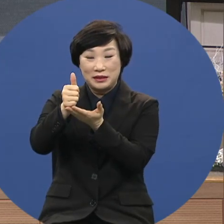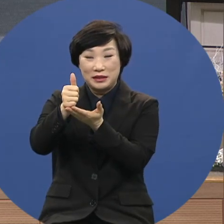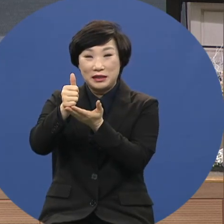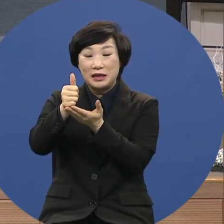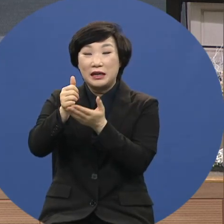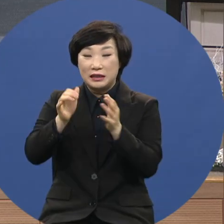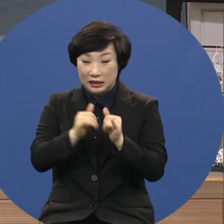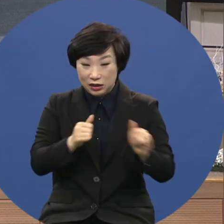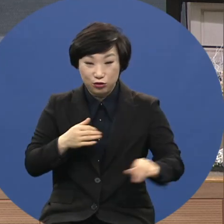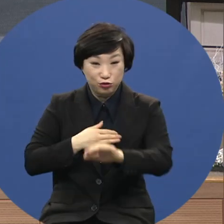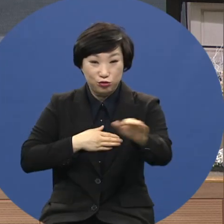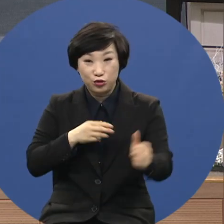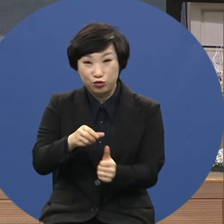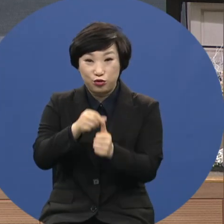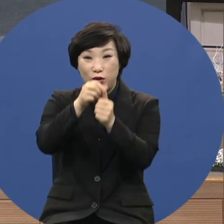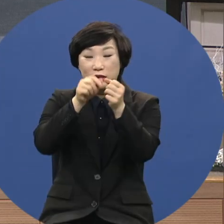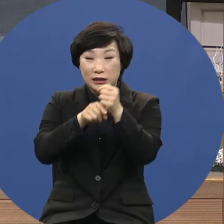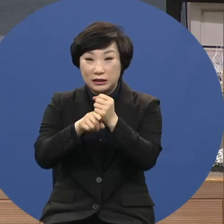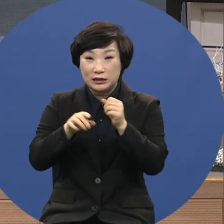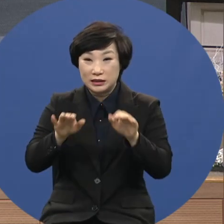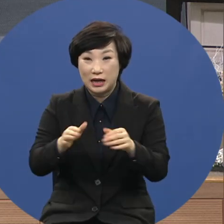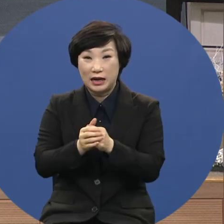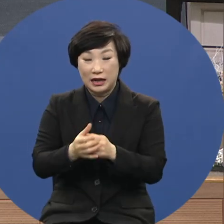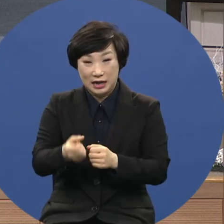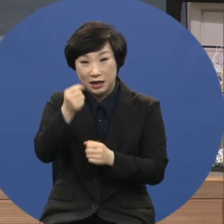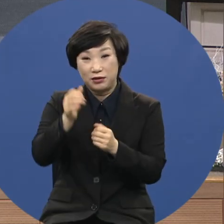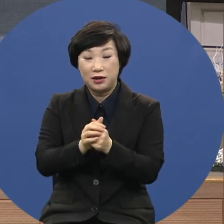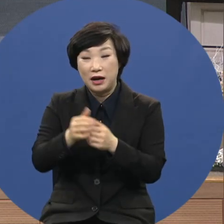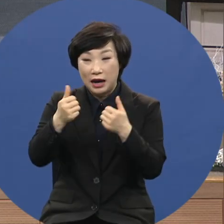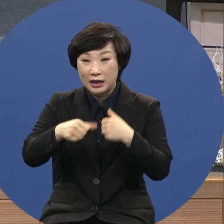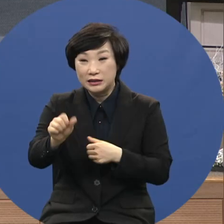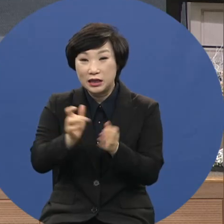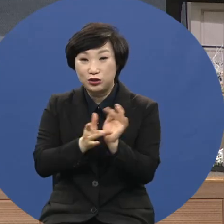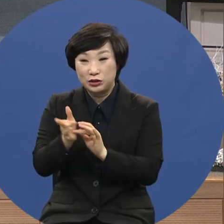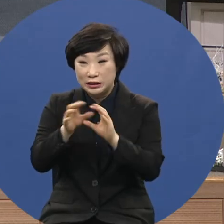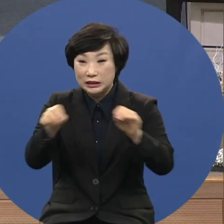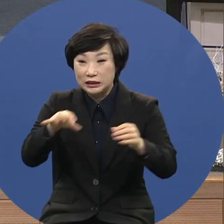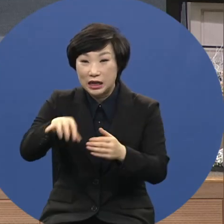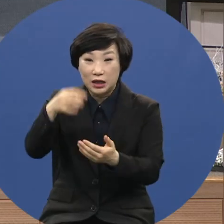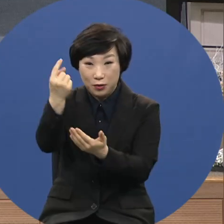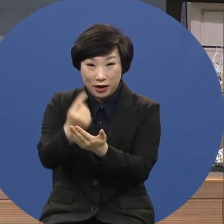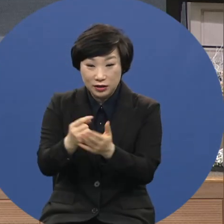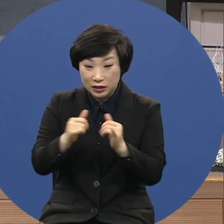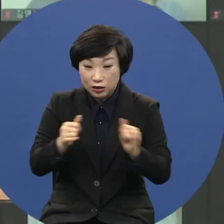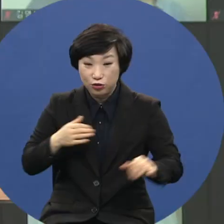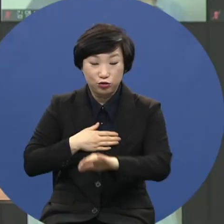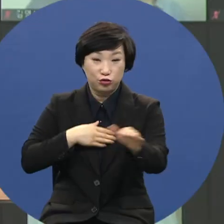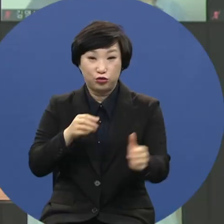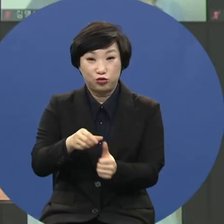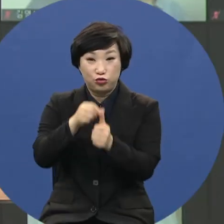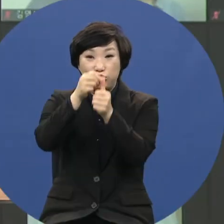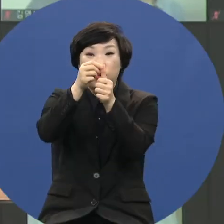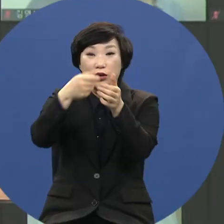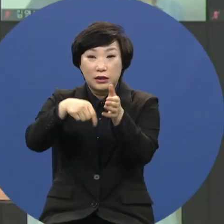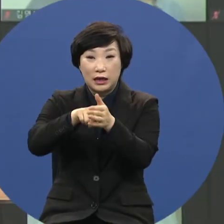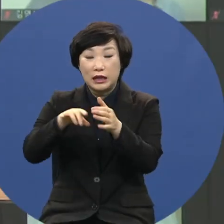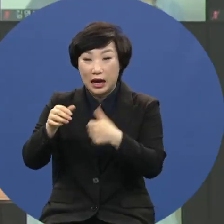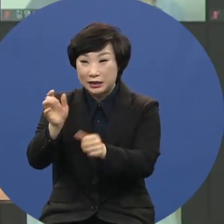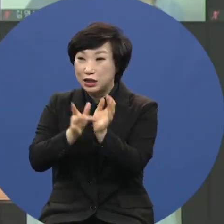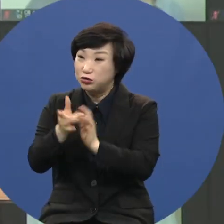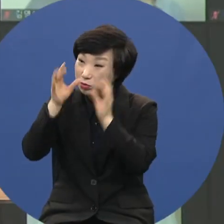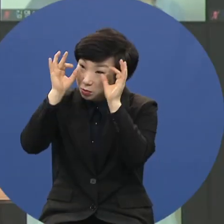하나님께서 인류 구원의 뜻을 가지고 아들이 이 땅에 와서 인류를 구원하려고는 아들을